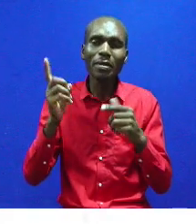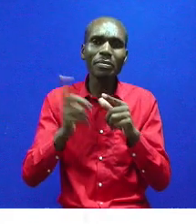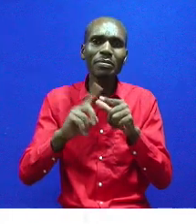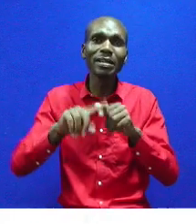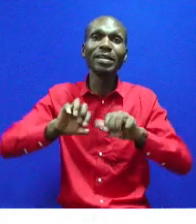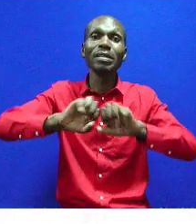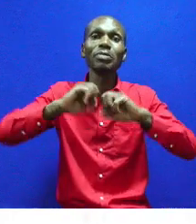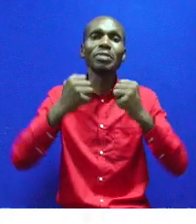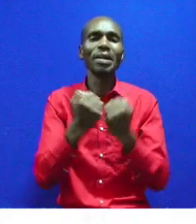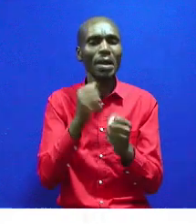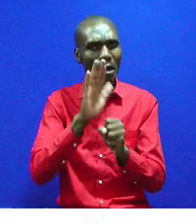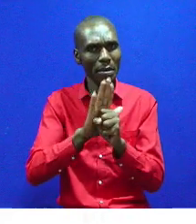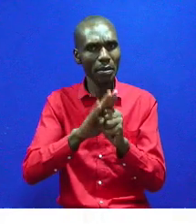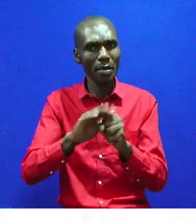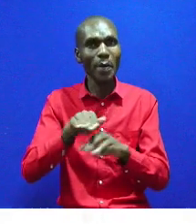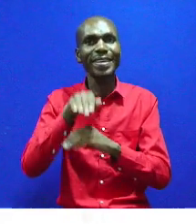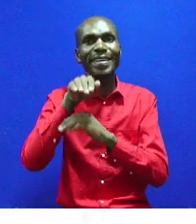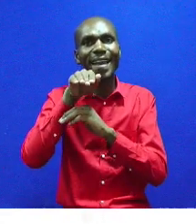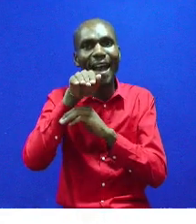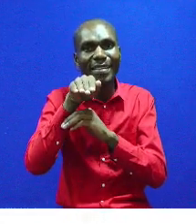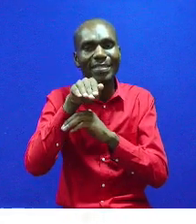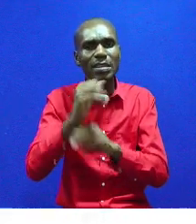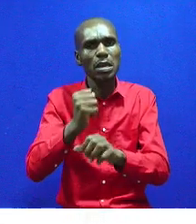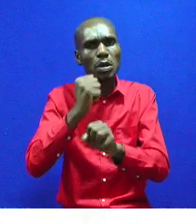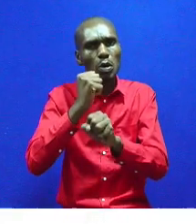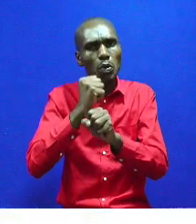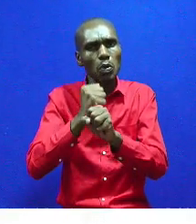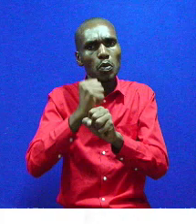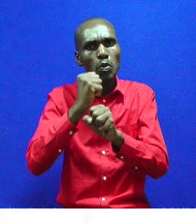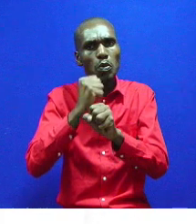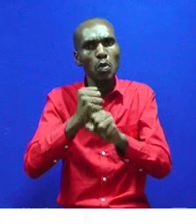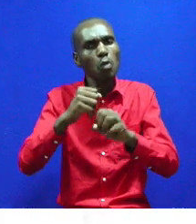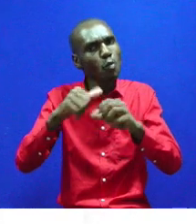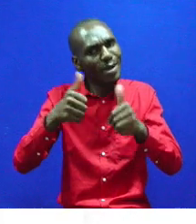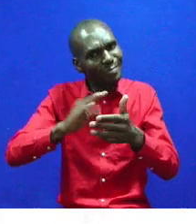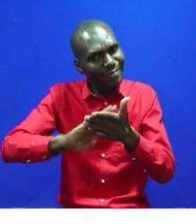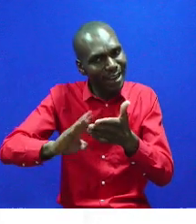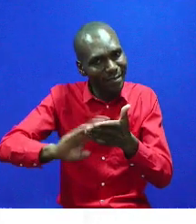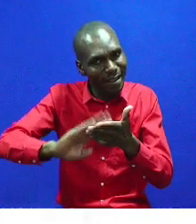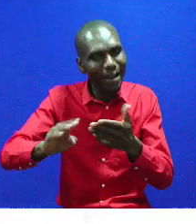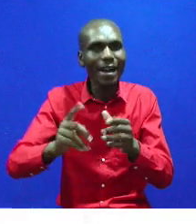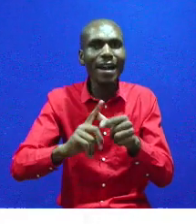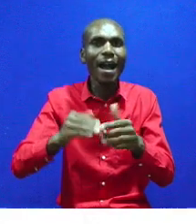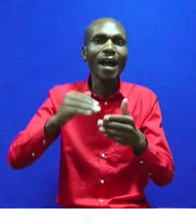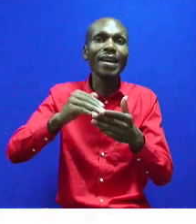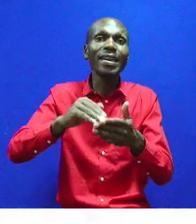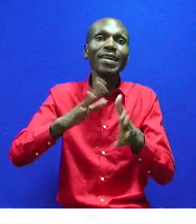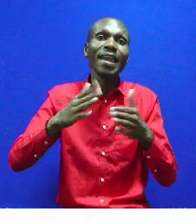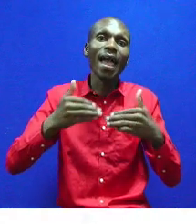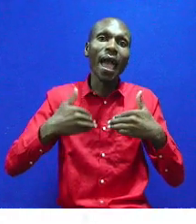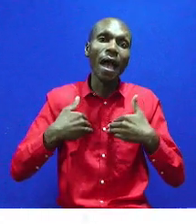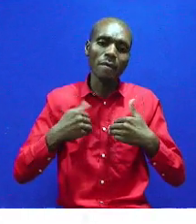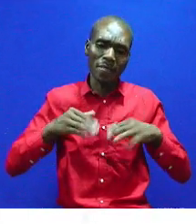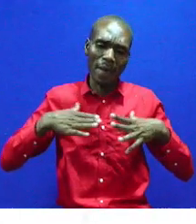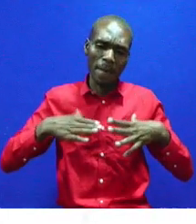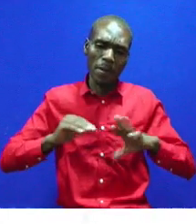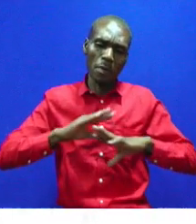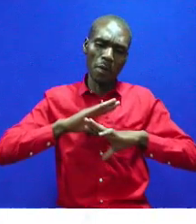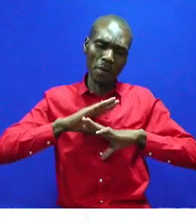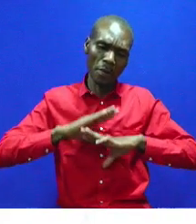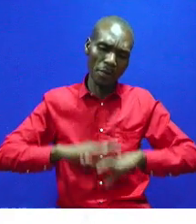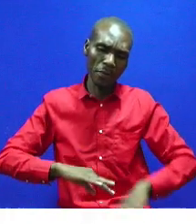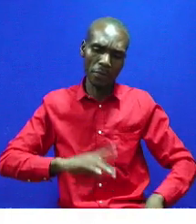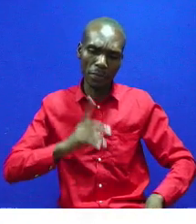vichichi. Tunawaomba wafanye hiyo kazi kwa haraka ili watu watulie.